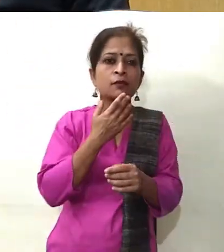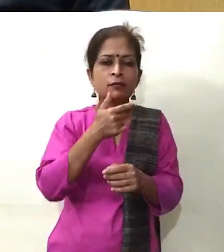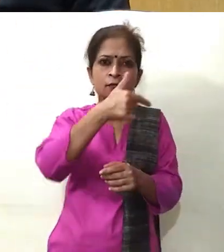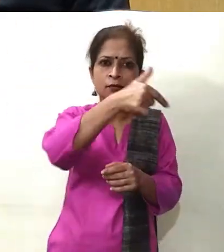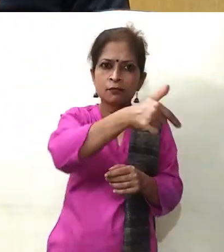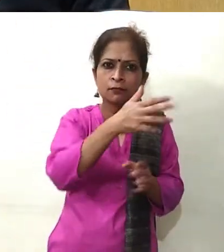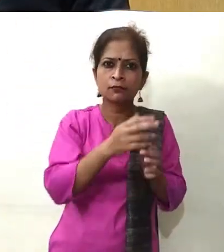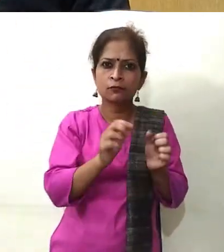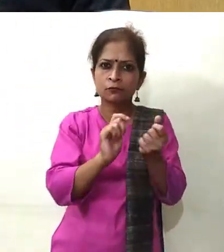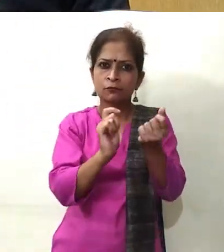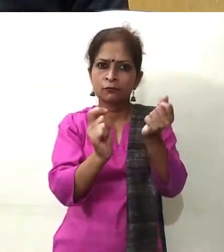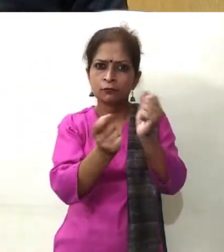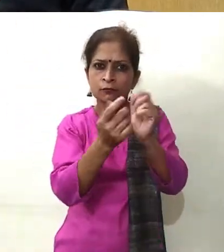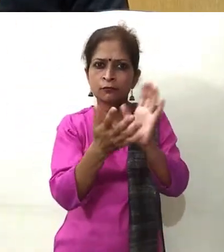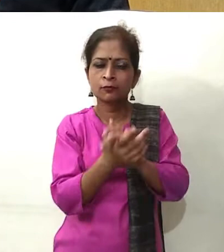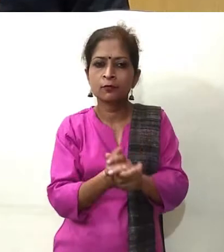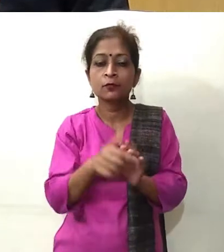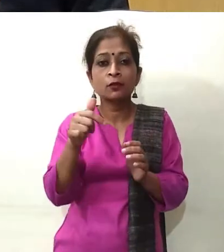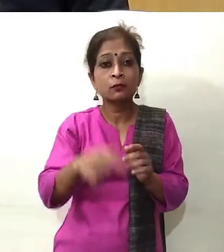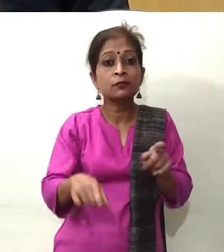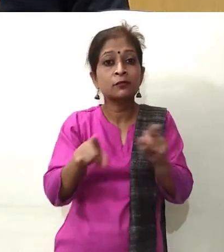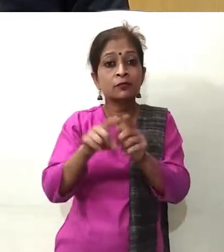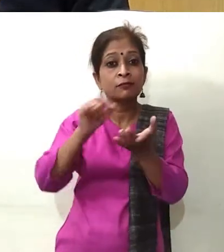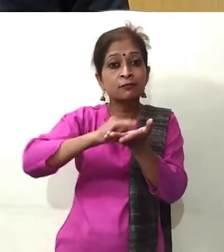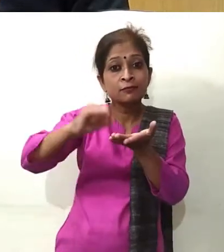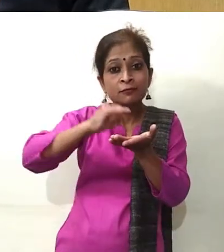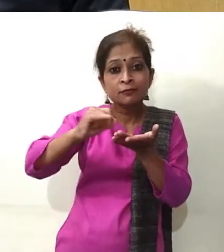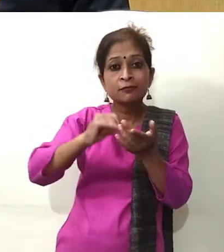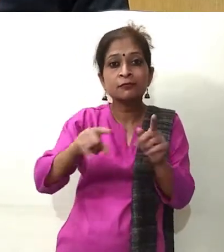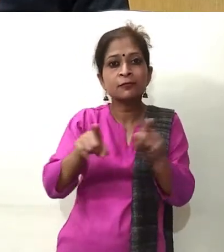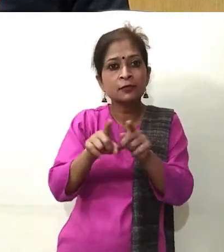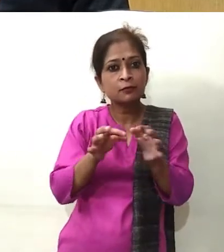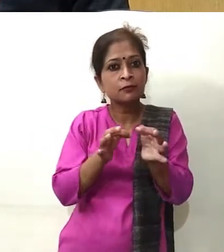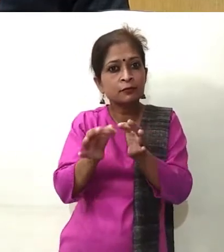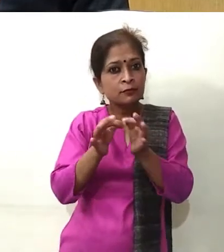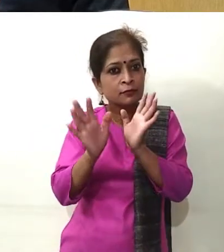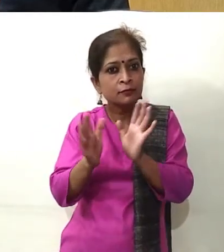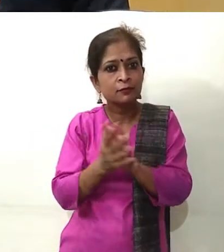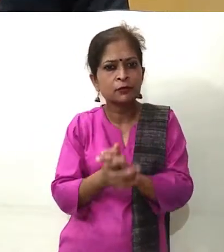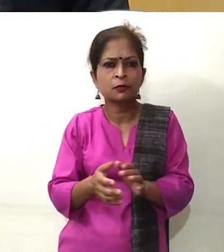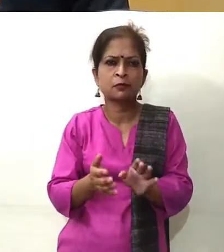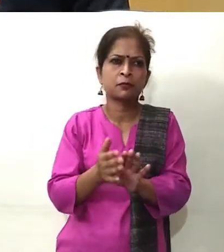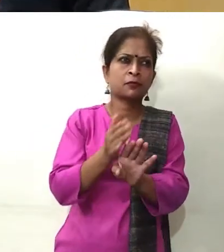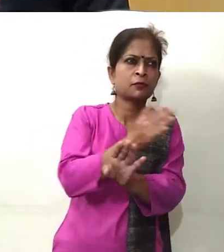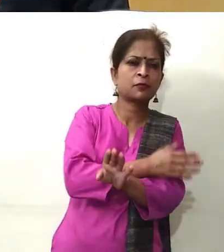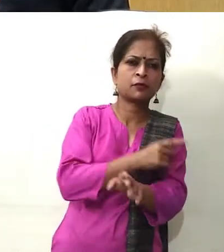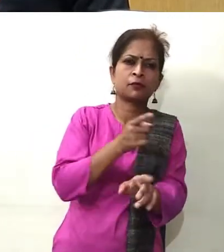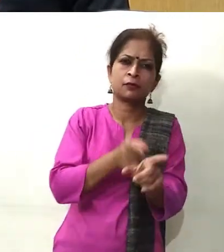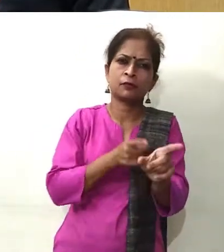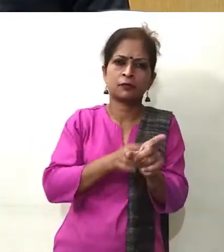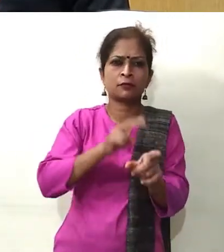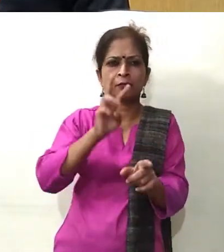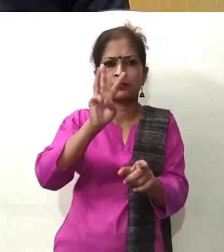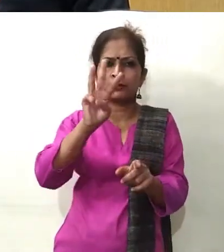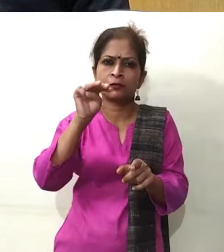कल्पना पूरी तरह से तो अथर्ववेद में दी गई है, जो कि नहीं भी तो कम से कम 3000 साल पुरानी शास्त्र